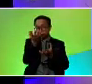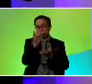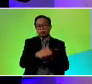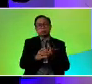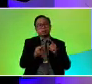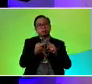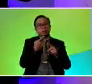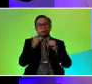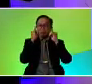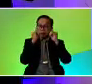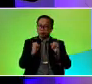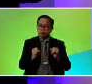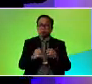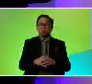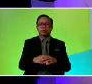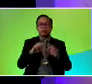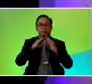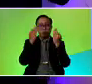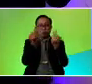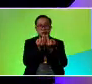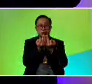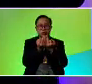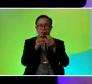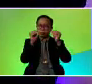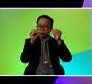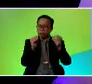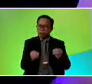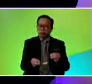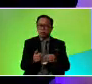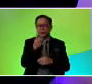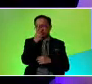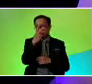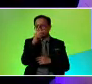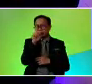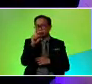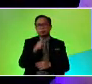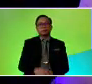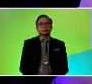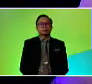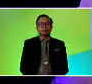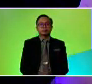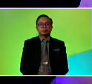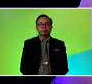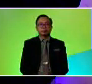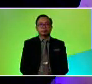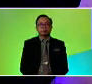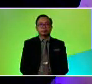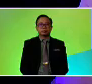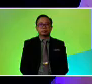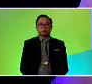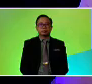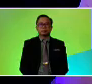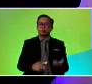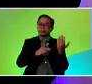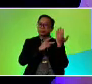individu Oke keluarga dan juga community Oke kita tengok yang pertama dari